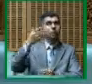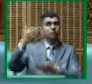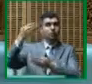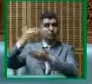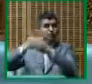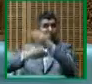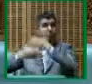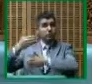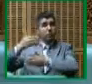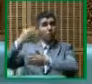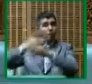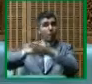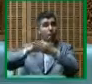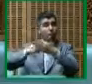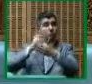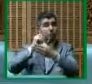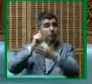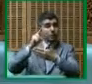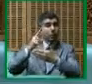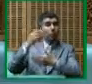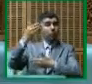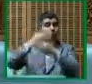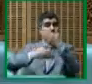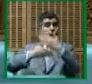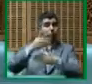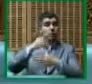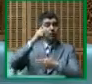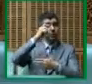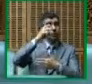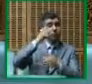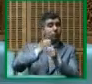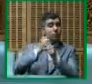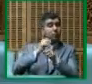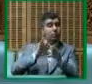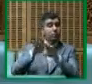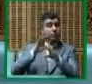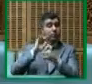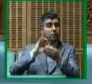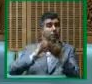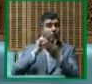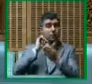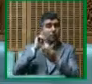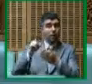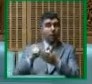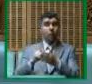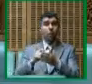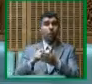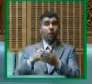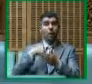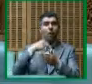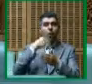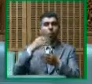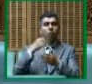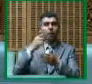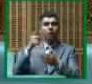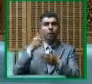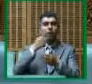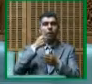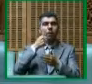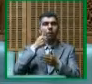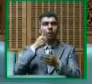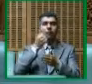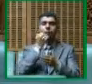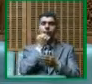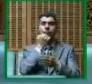اتفاقيات تبادل الحر لها إيجابيتها ولكن نحن